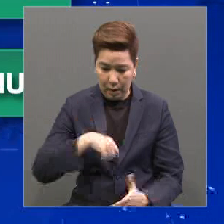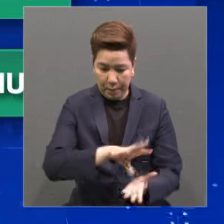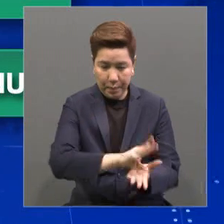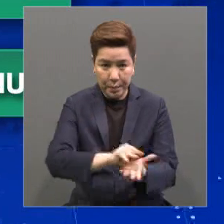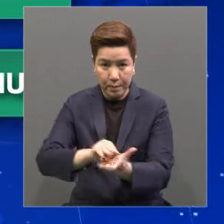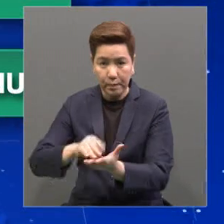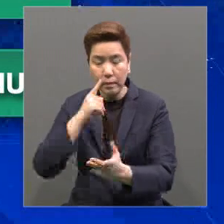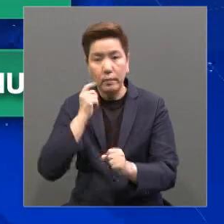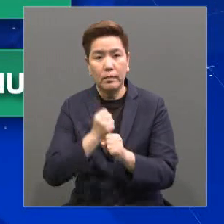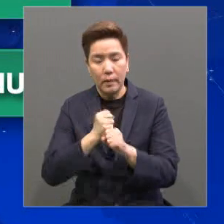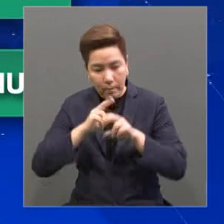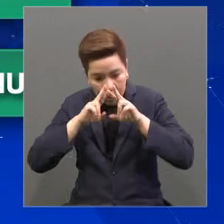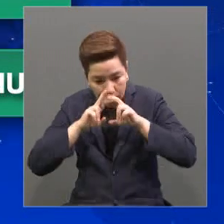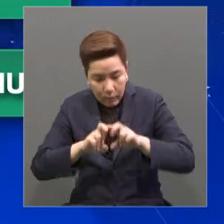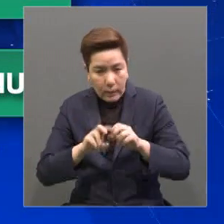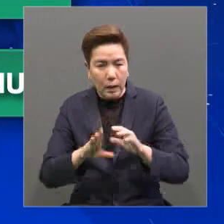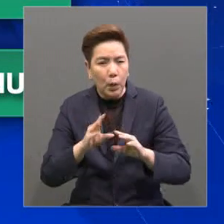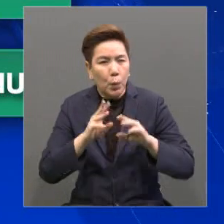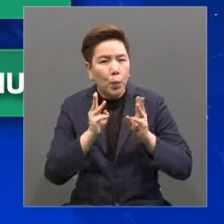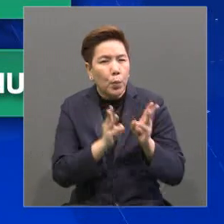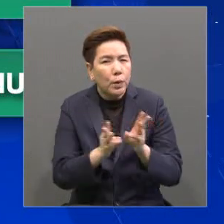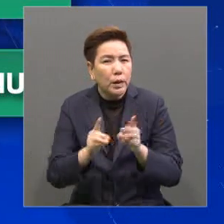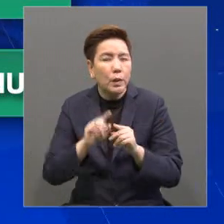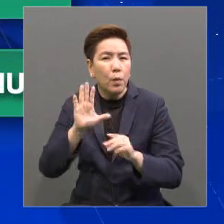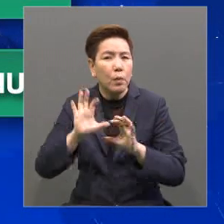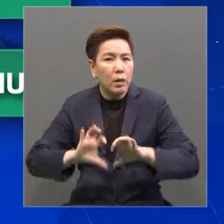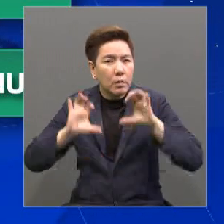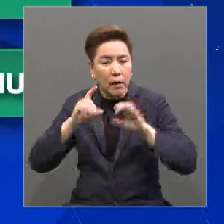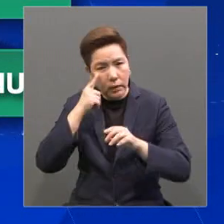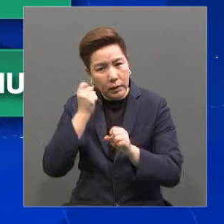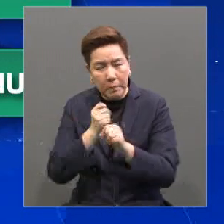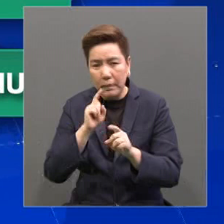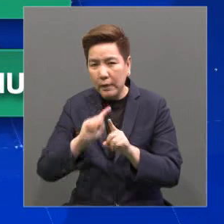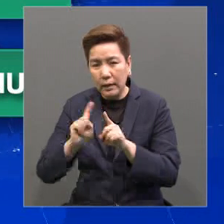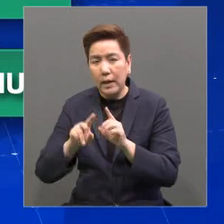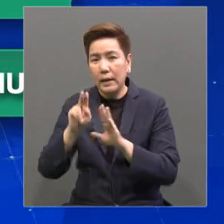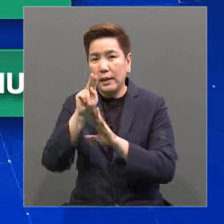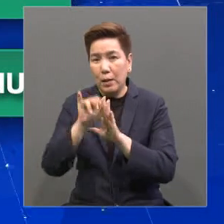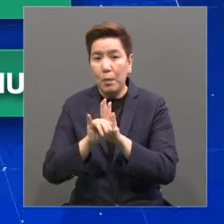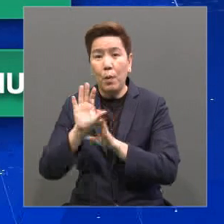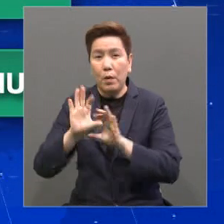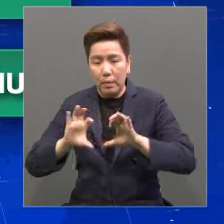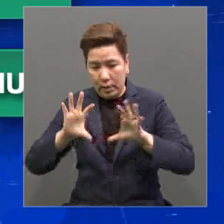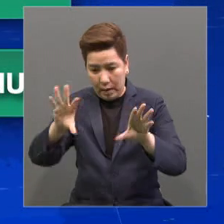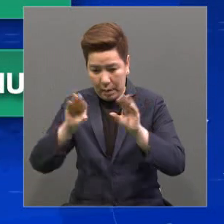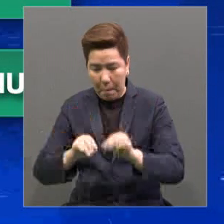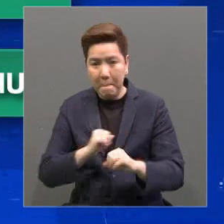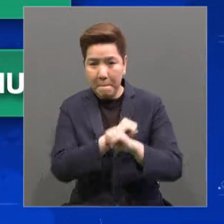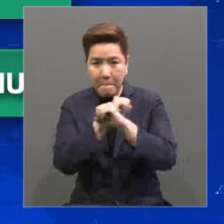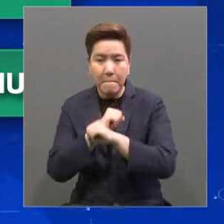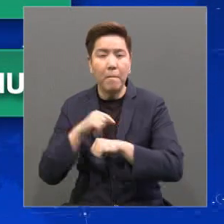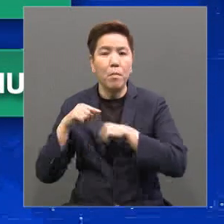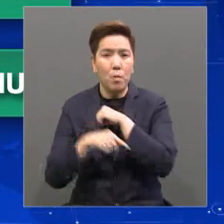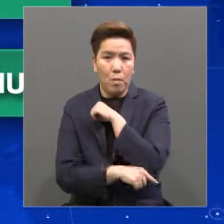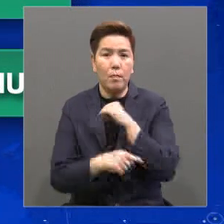รวมและดำเนินการศึกษาวิเคราะห์ข้อมูลต่างๆทั้งหมดเลยค่ะเกี่ยวกับนโยบายเพื่อหาแนวทางป้องกันและ